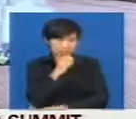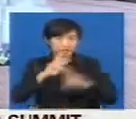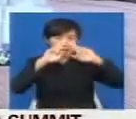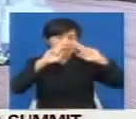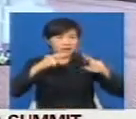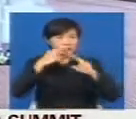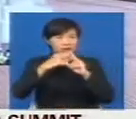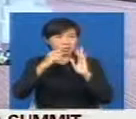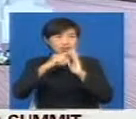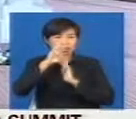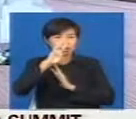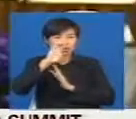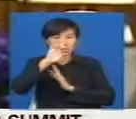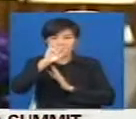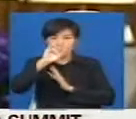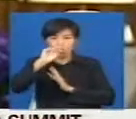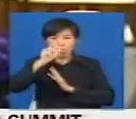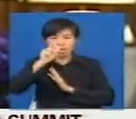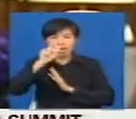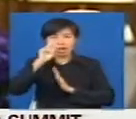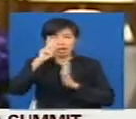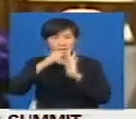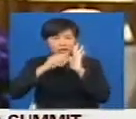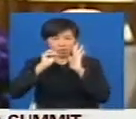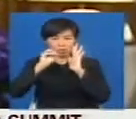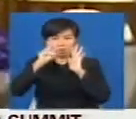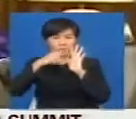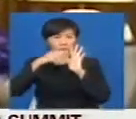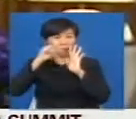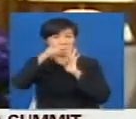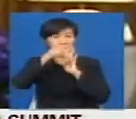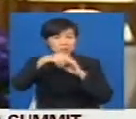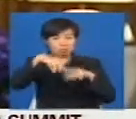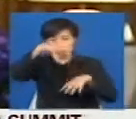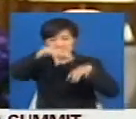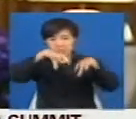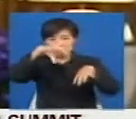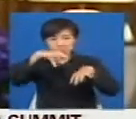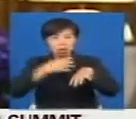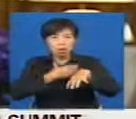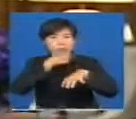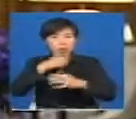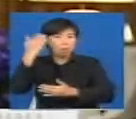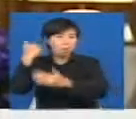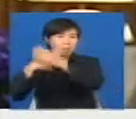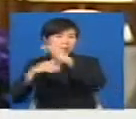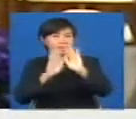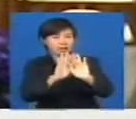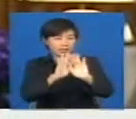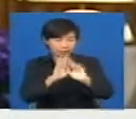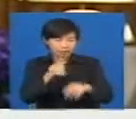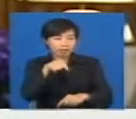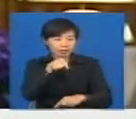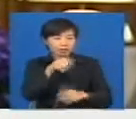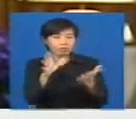ที่นู่นเลย เวียงกุมกามซึ่งเป็นโบราณสถานนะครับเราก็จะมีการแสดงศิลปวัฒนธรรมเลี้ยงอาหารค่ำแล้